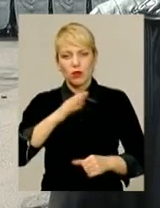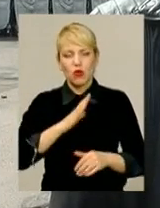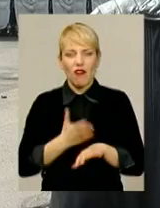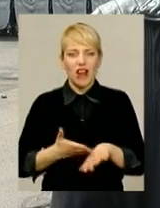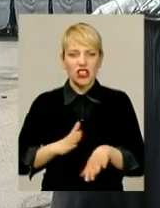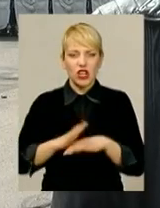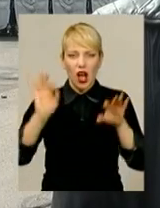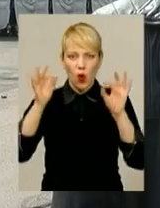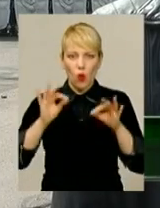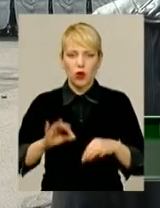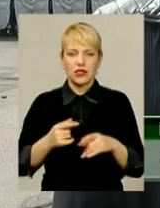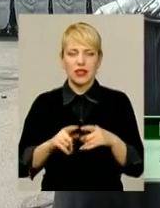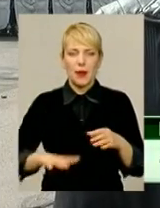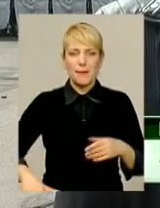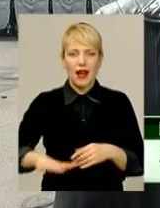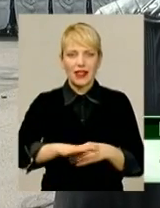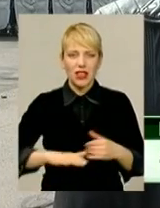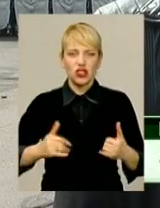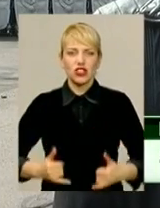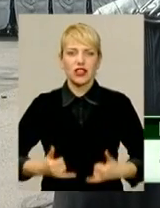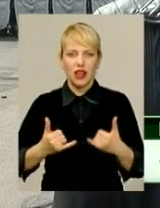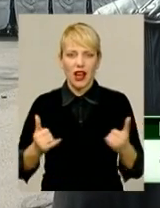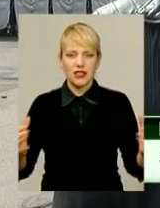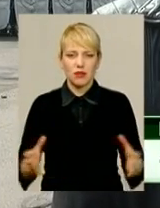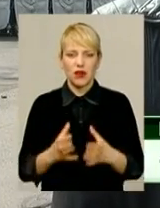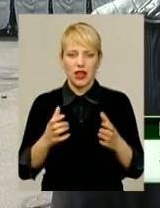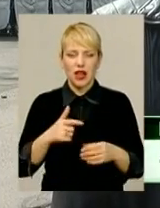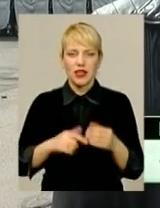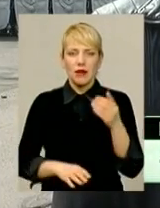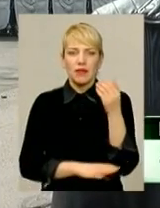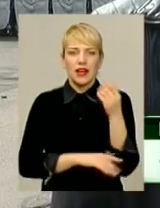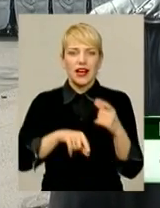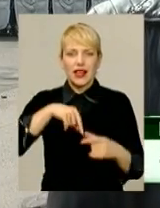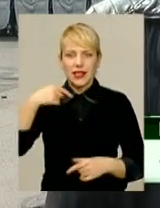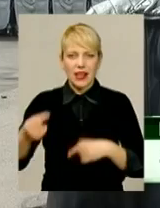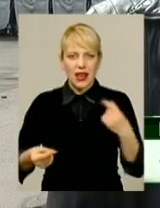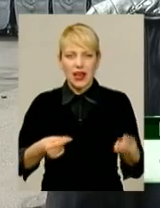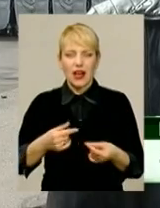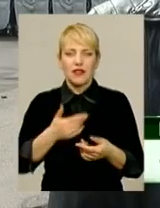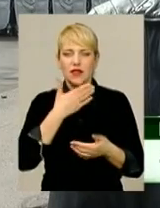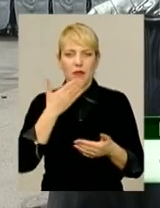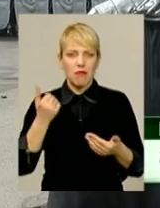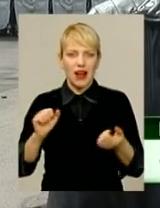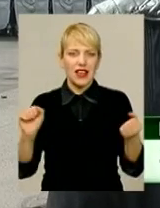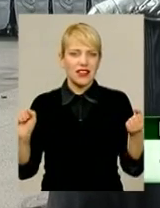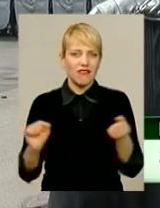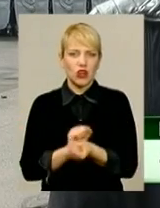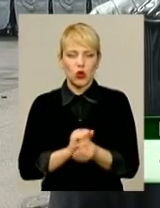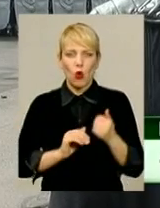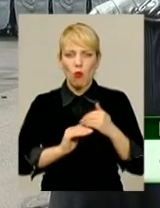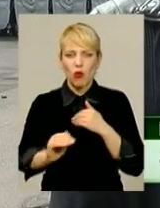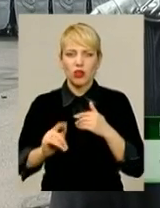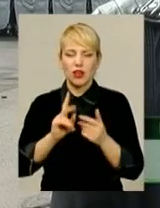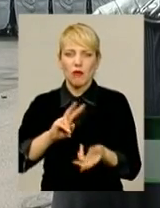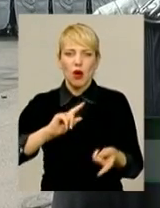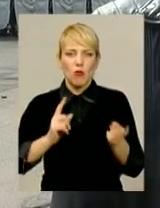майданчик для цього зберігання гілля немає твердого покриття, він перетворився в